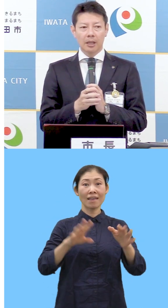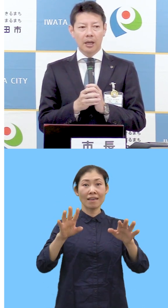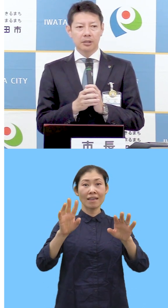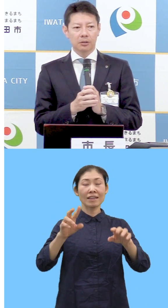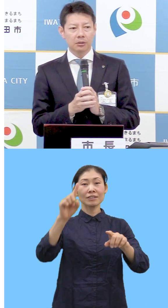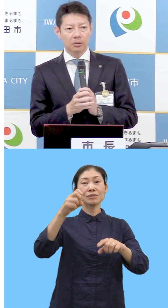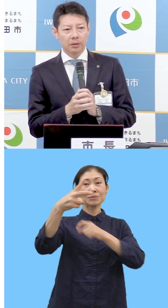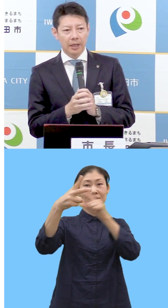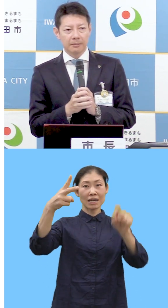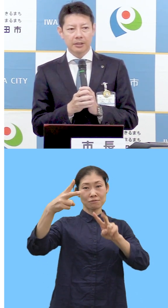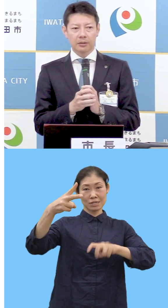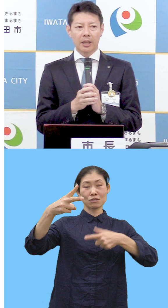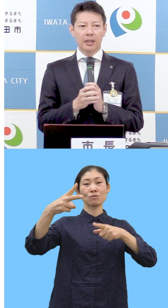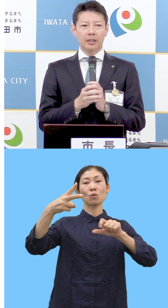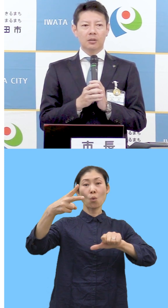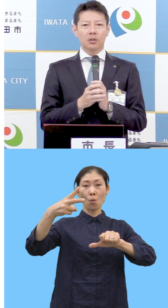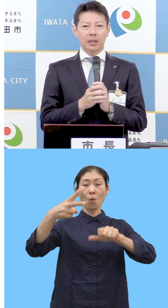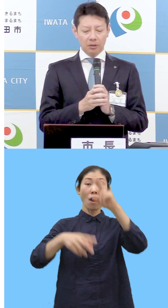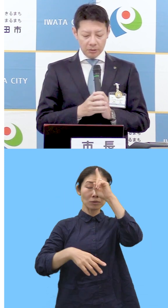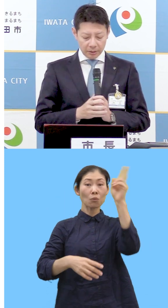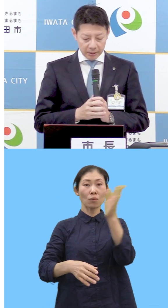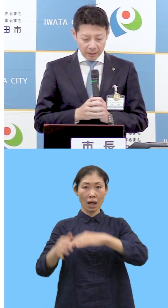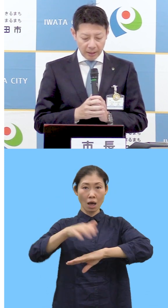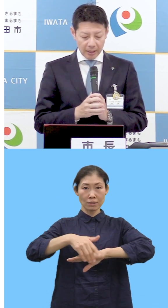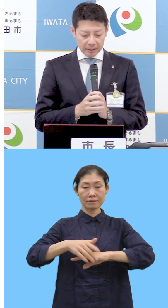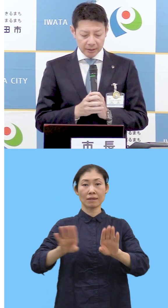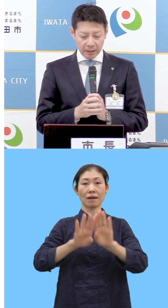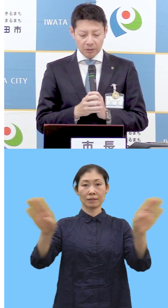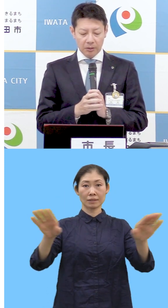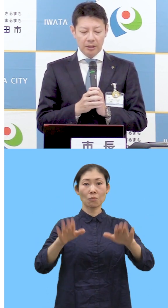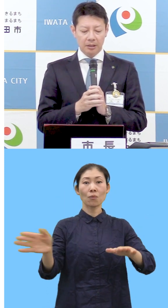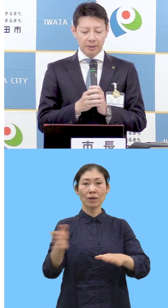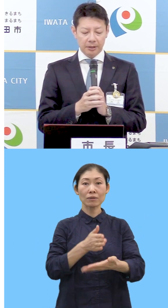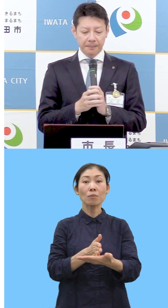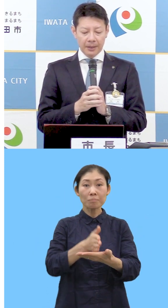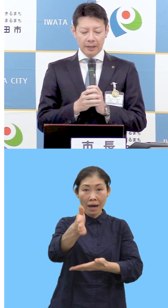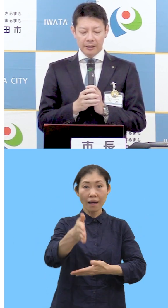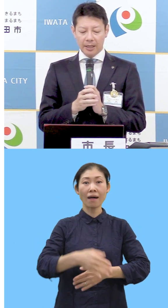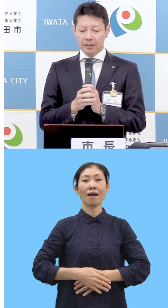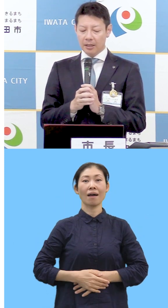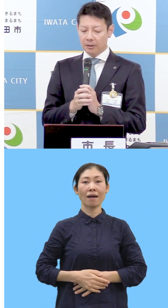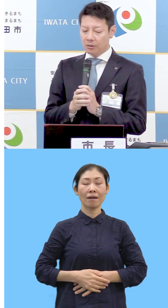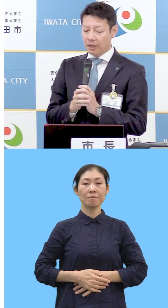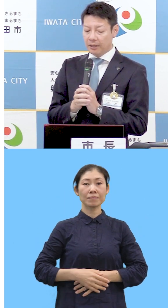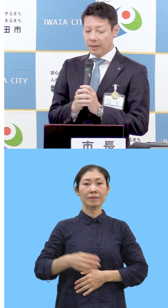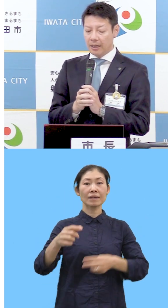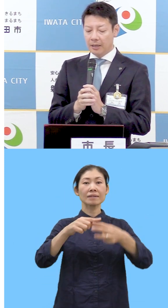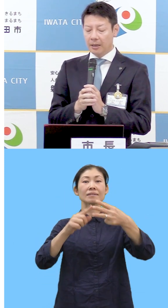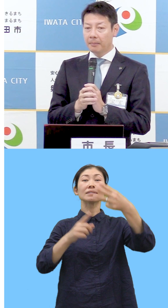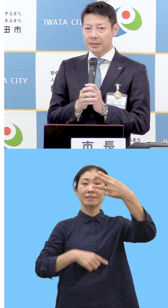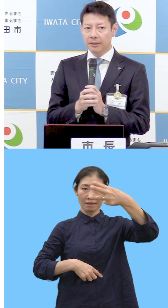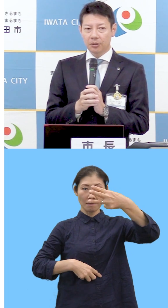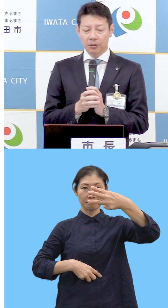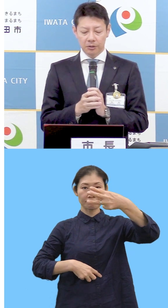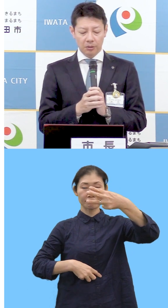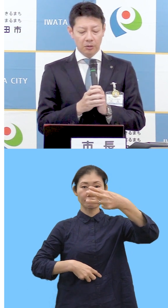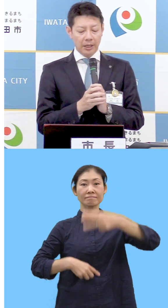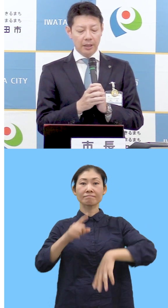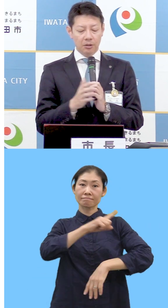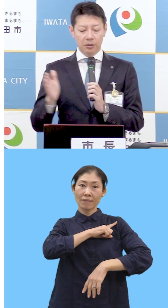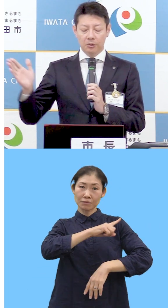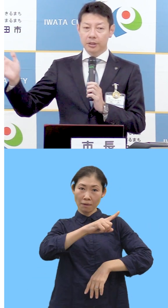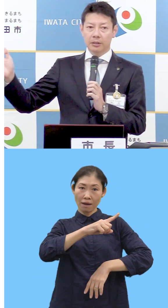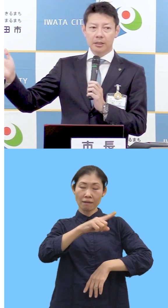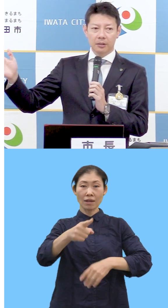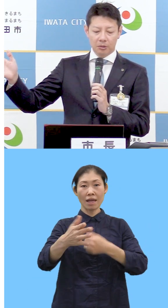から受付開始ということでありますので、この後受付がスタートいたします。 3点今回はまずはということ